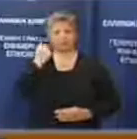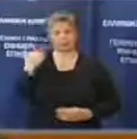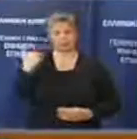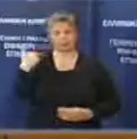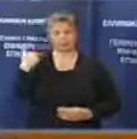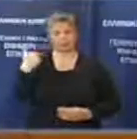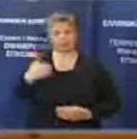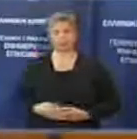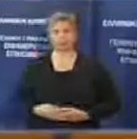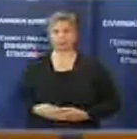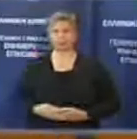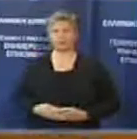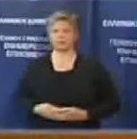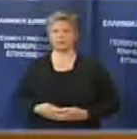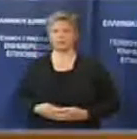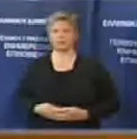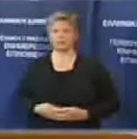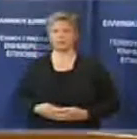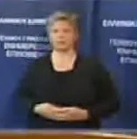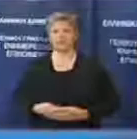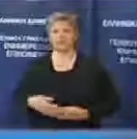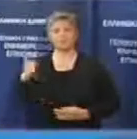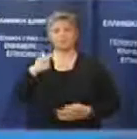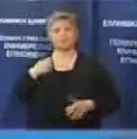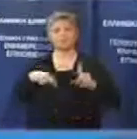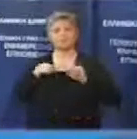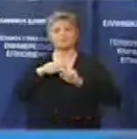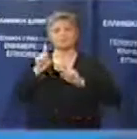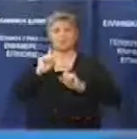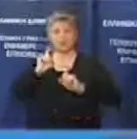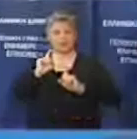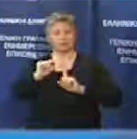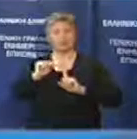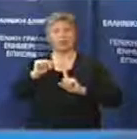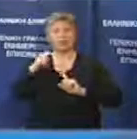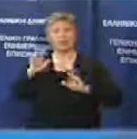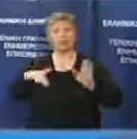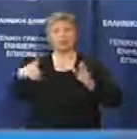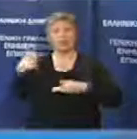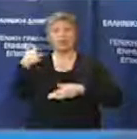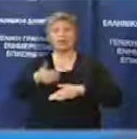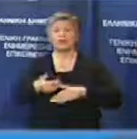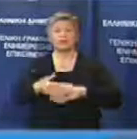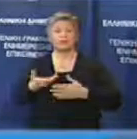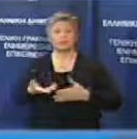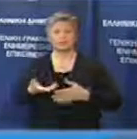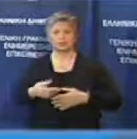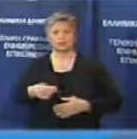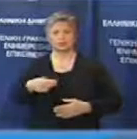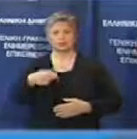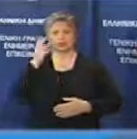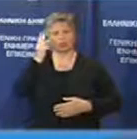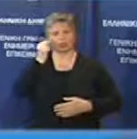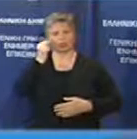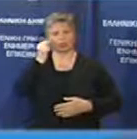αν με βάση τη διατύπωση... Παρέλειψα να πω μόνο ότι δεν έχει γίνει κάποιο αίτημα από την πρώην